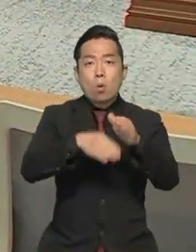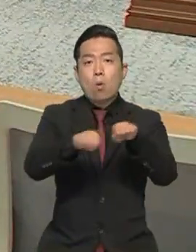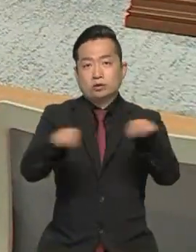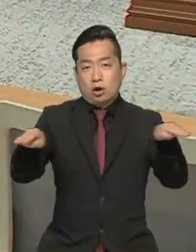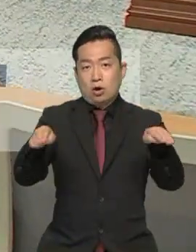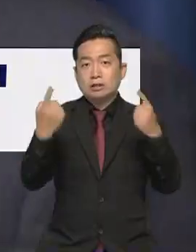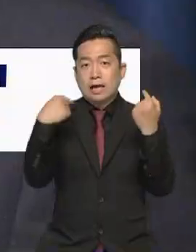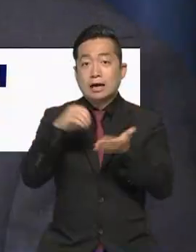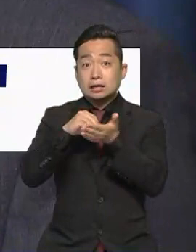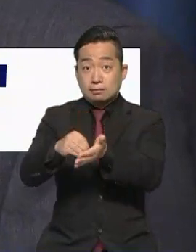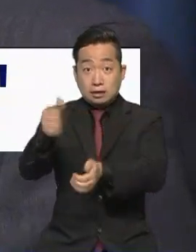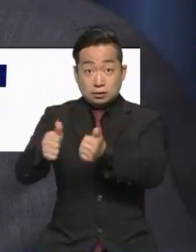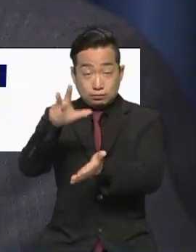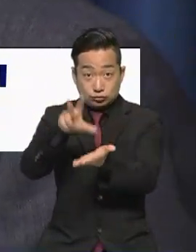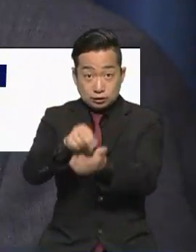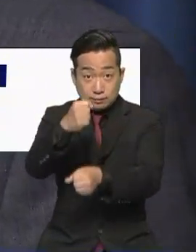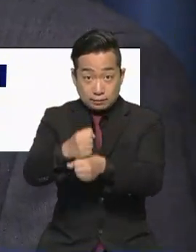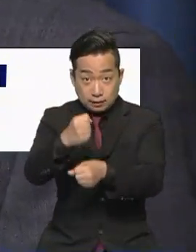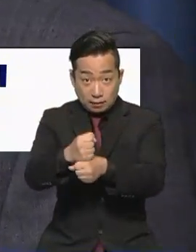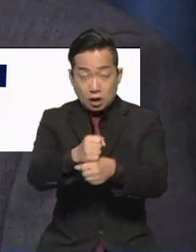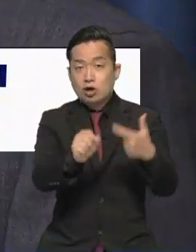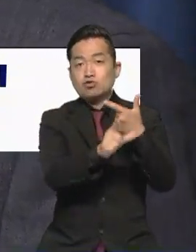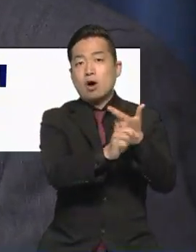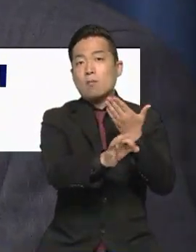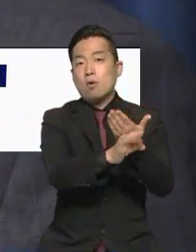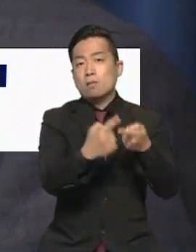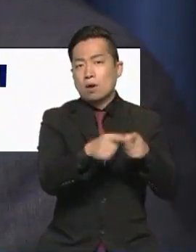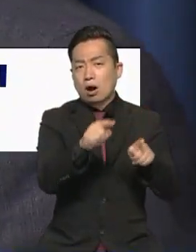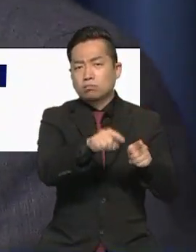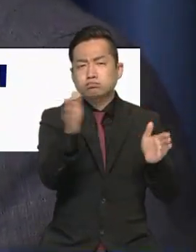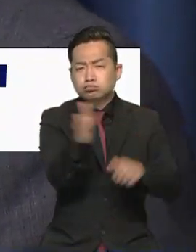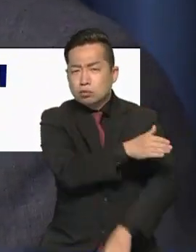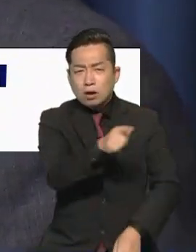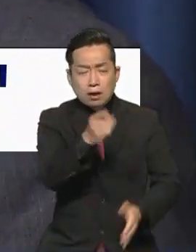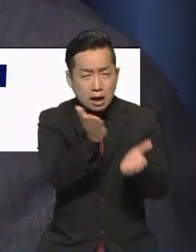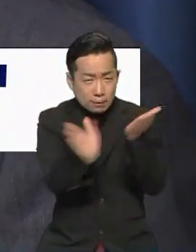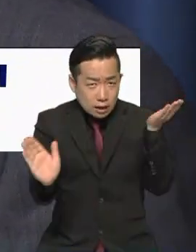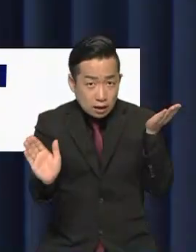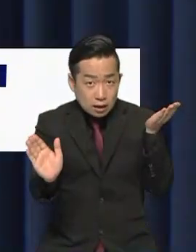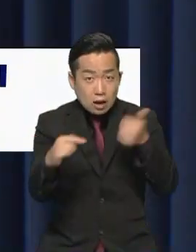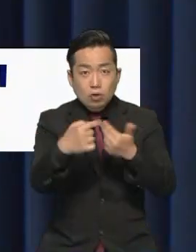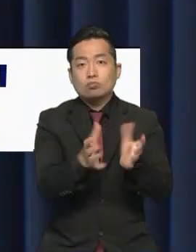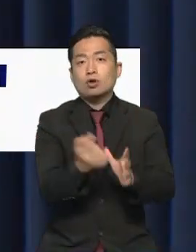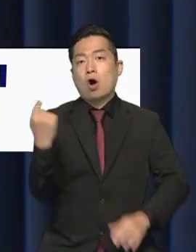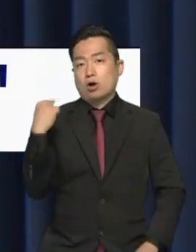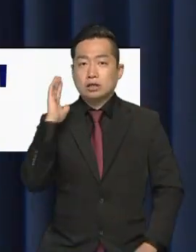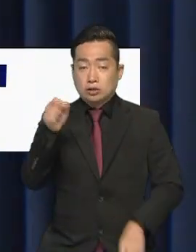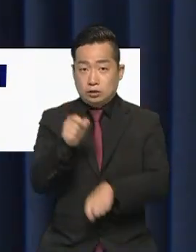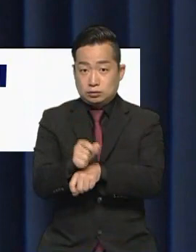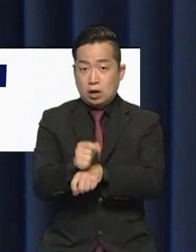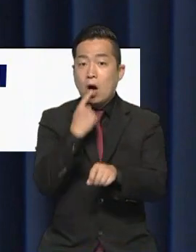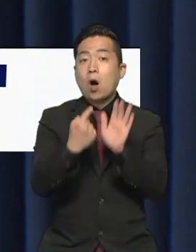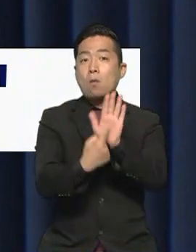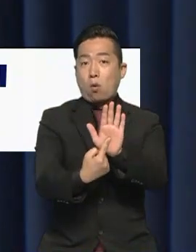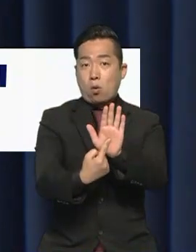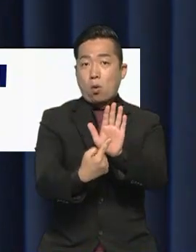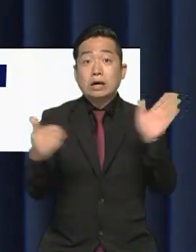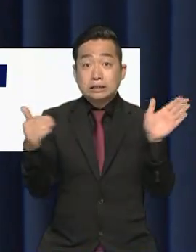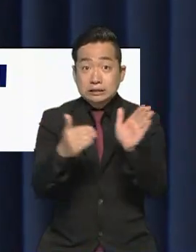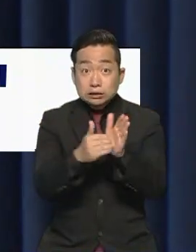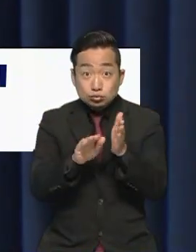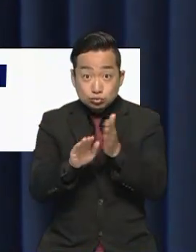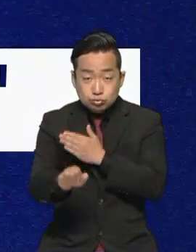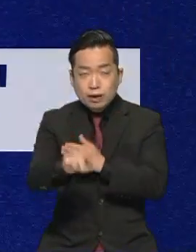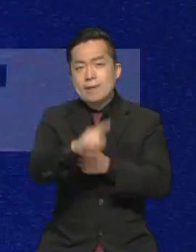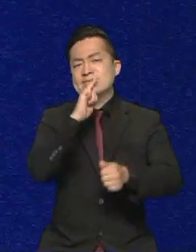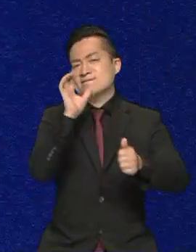수능 정책 목표가 6월 모의평가부터 반영되지 않았다며 교육부가 어제 대통령 보고를 거치며 칼을